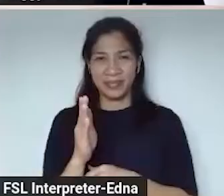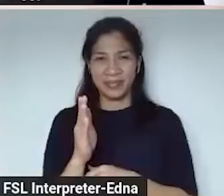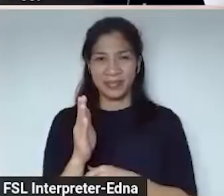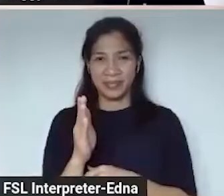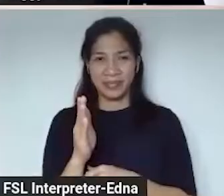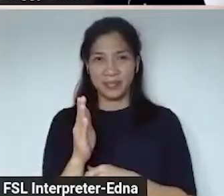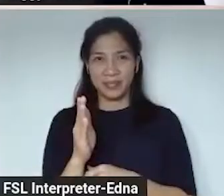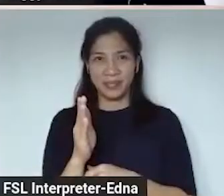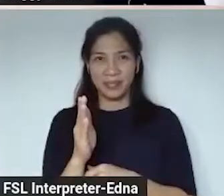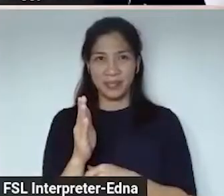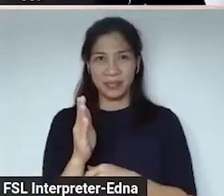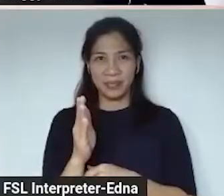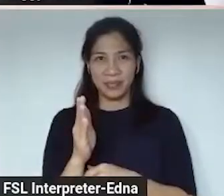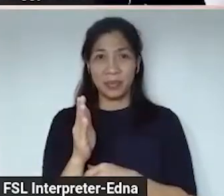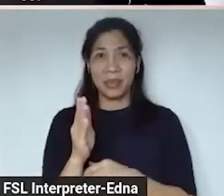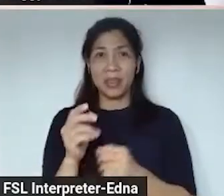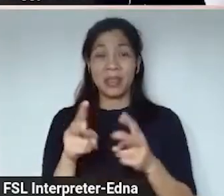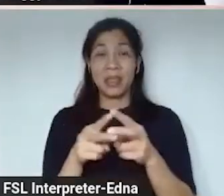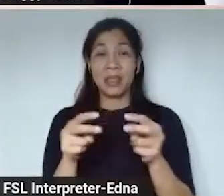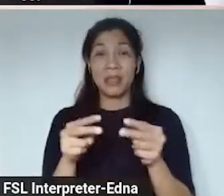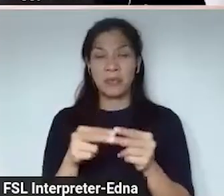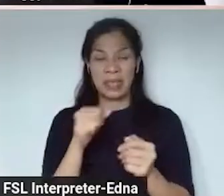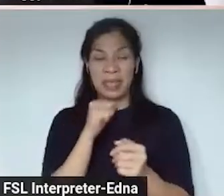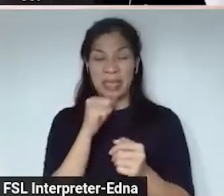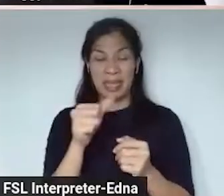Na kahit hindi ka pare or